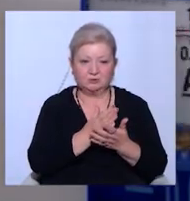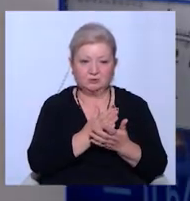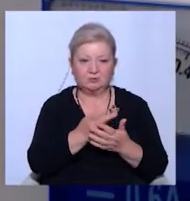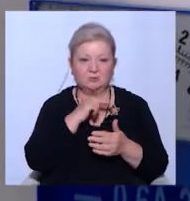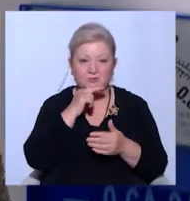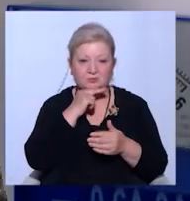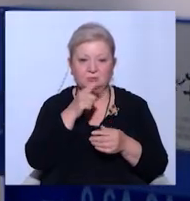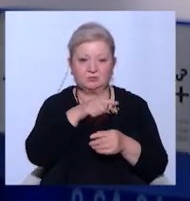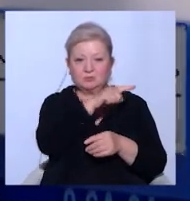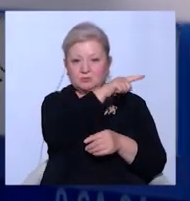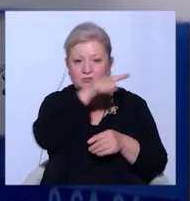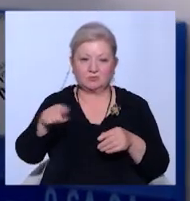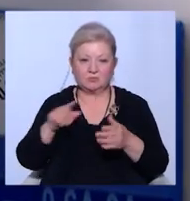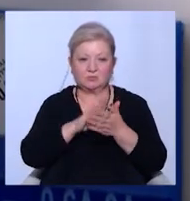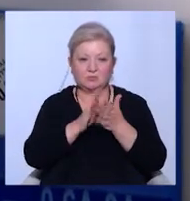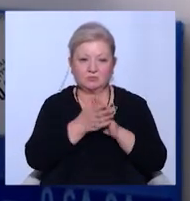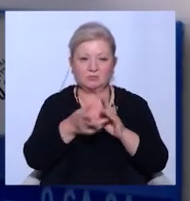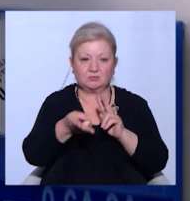გამოიწვია მიმართულებით